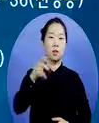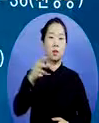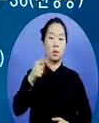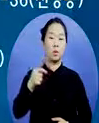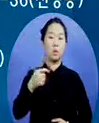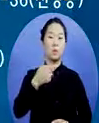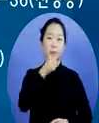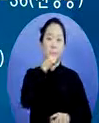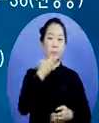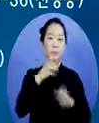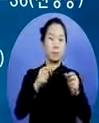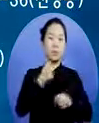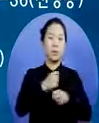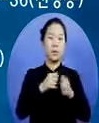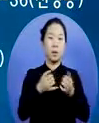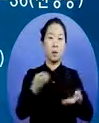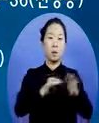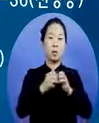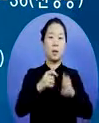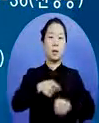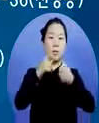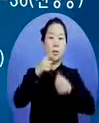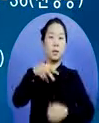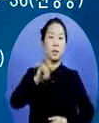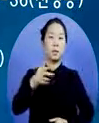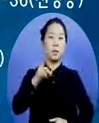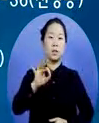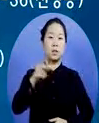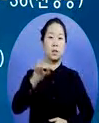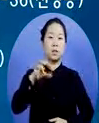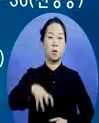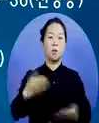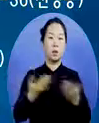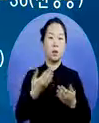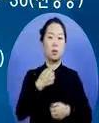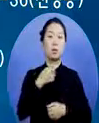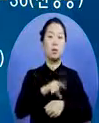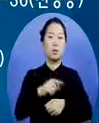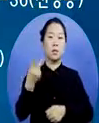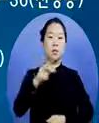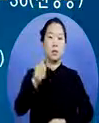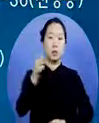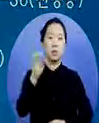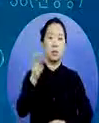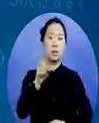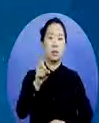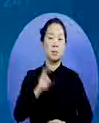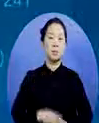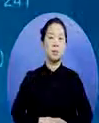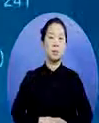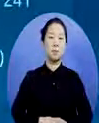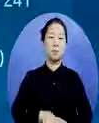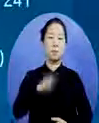가공식품 포자 권을 재용 합니다 신당동 에서 근무하게 되며 지금 5,210 원 선의 임금이 적용됩니다